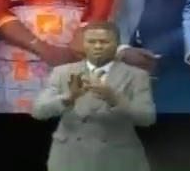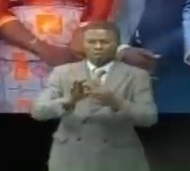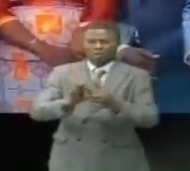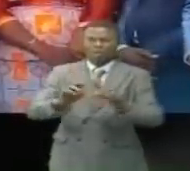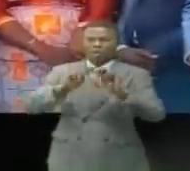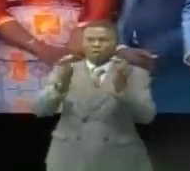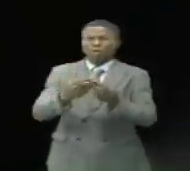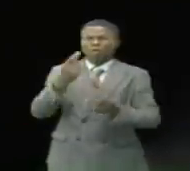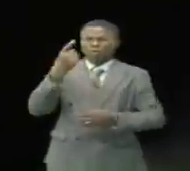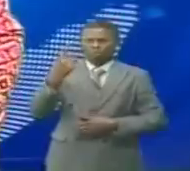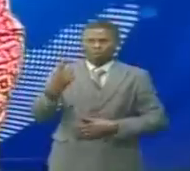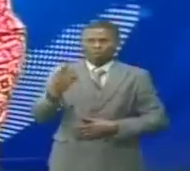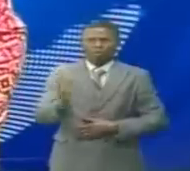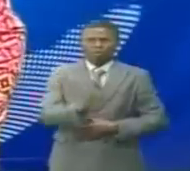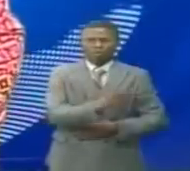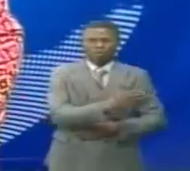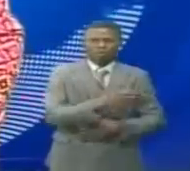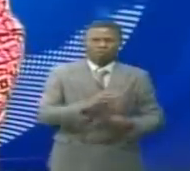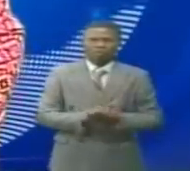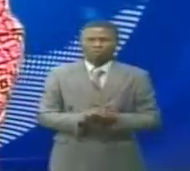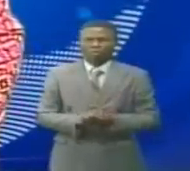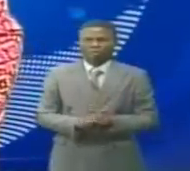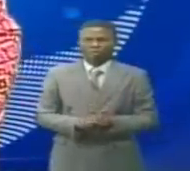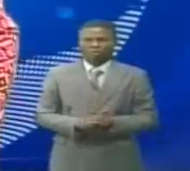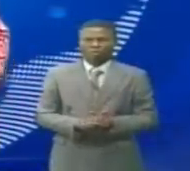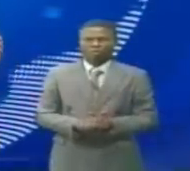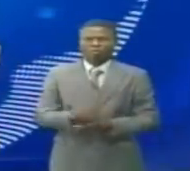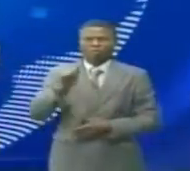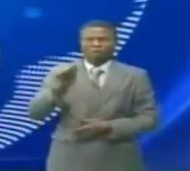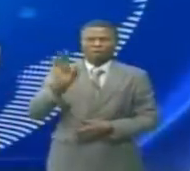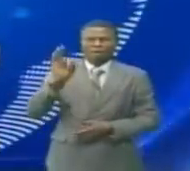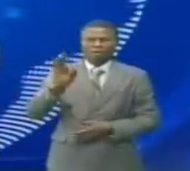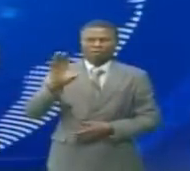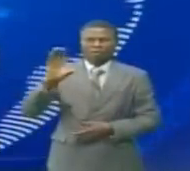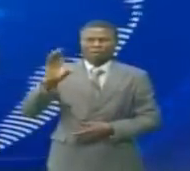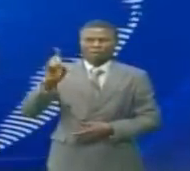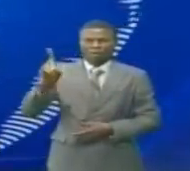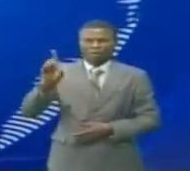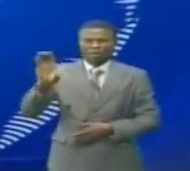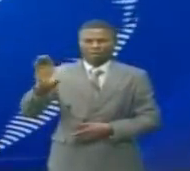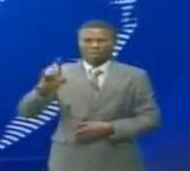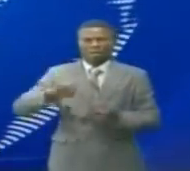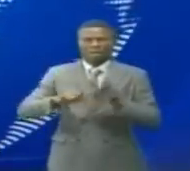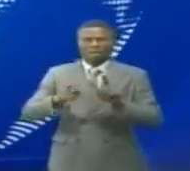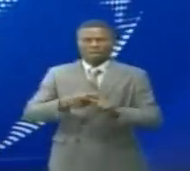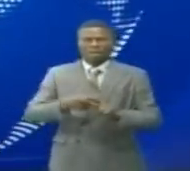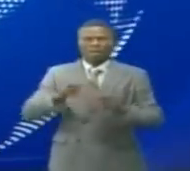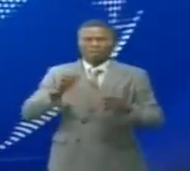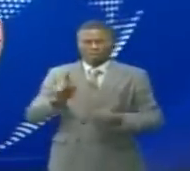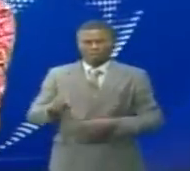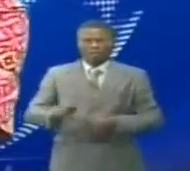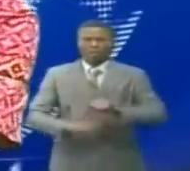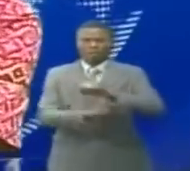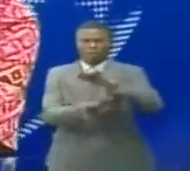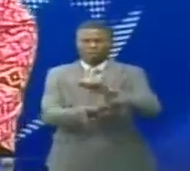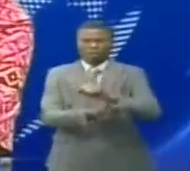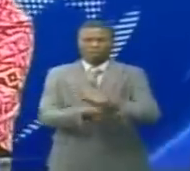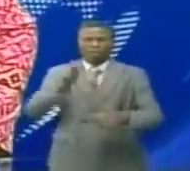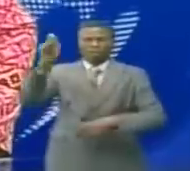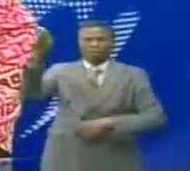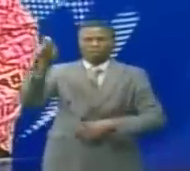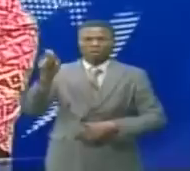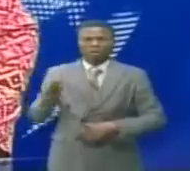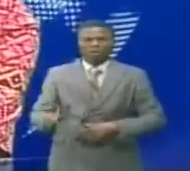l'unité nationale. Passons à l'AFCDC à travers la belle amie de Marc Kila qui soutient les